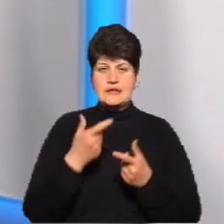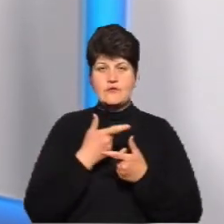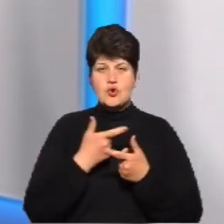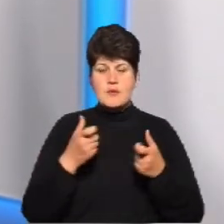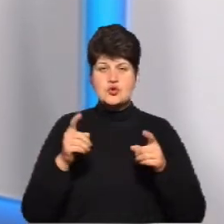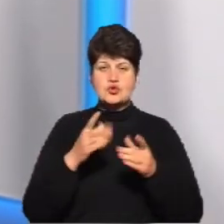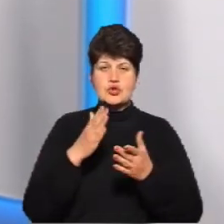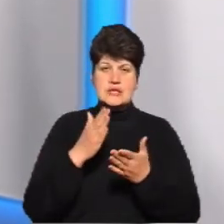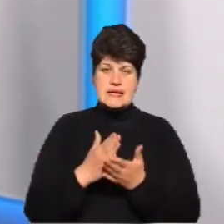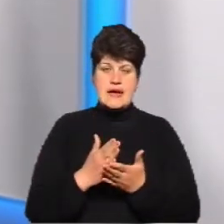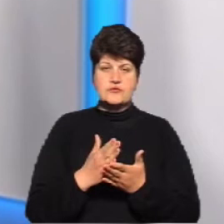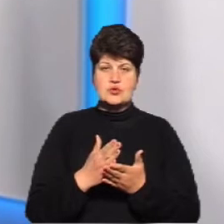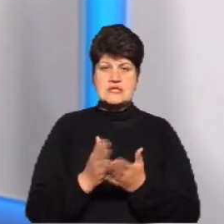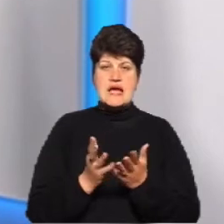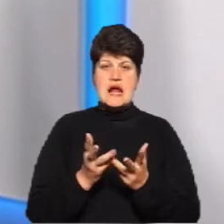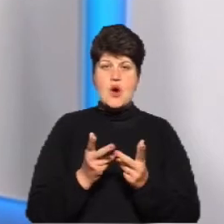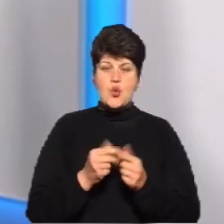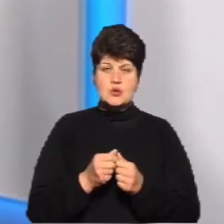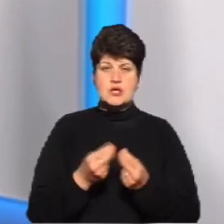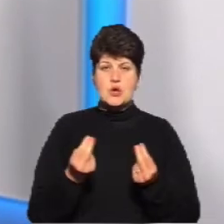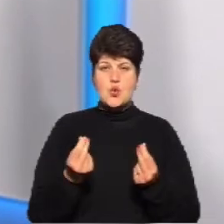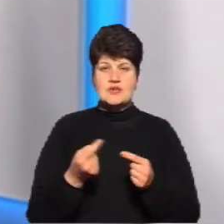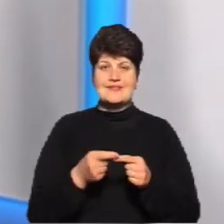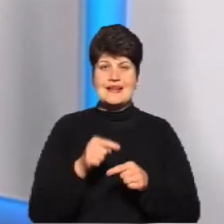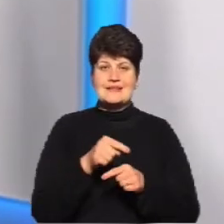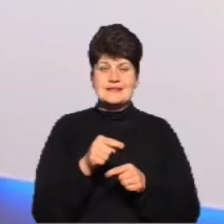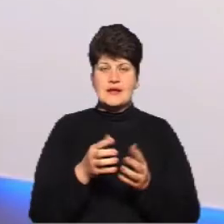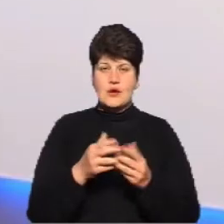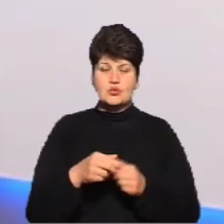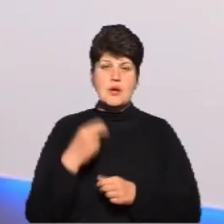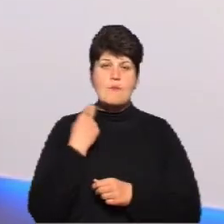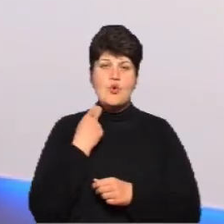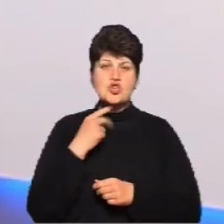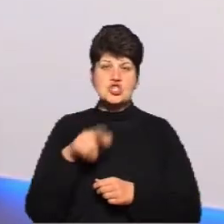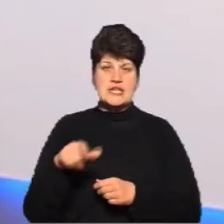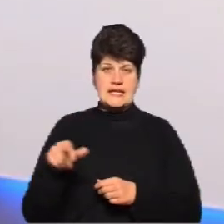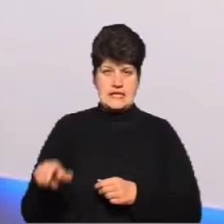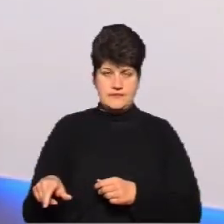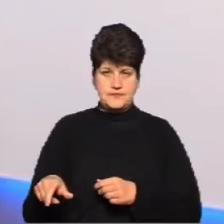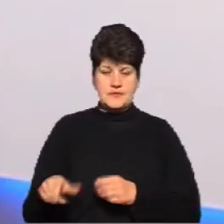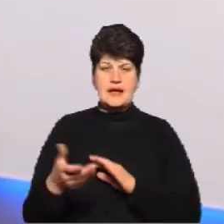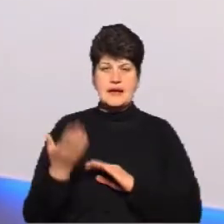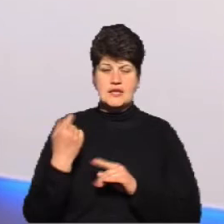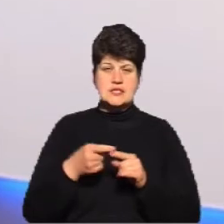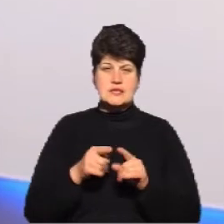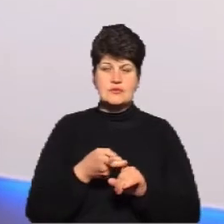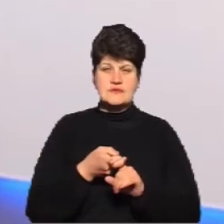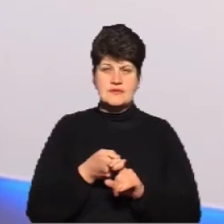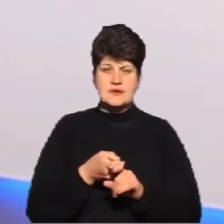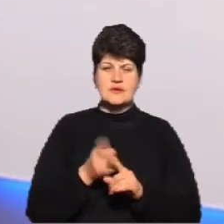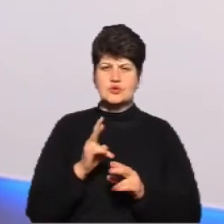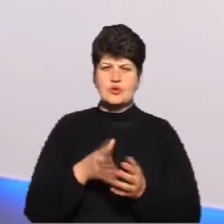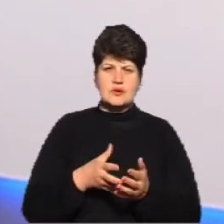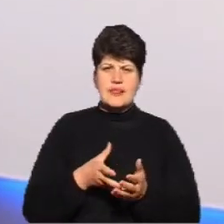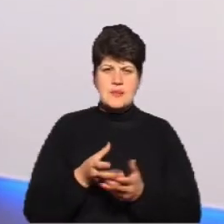наявності рахунків і коштів на цих рахунків боржників. Тобто, переважно це було раніше пов'язано з злісними неплатниками